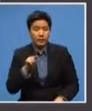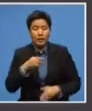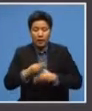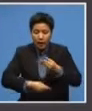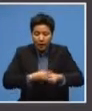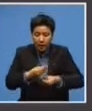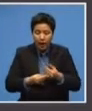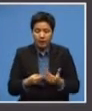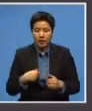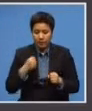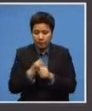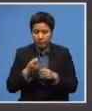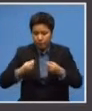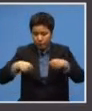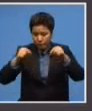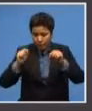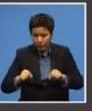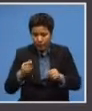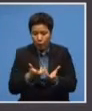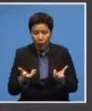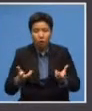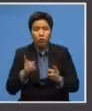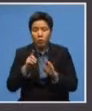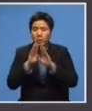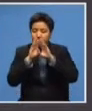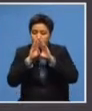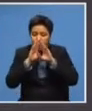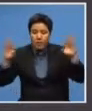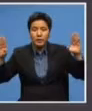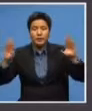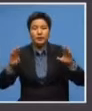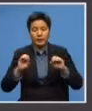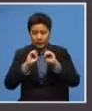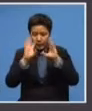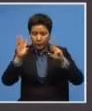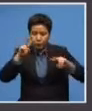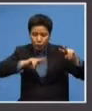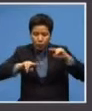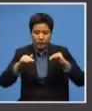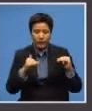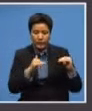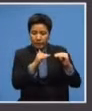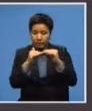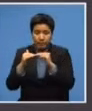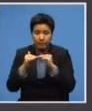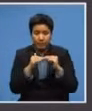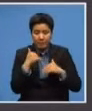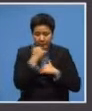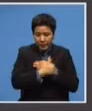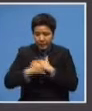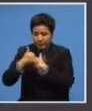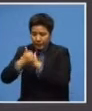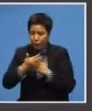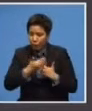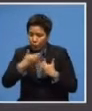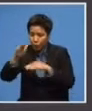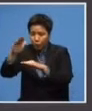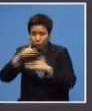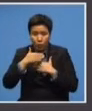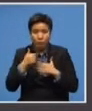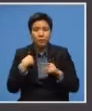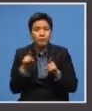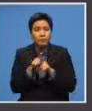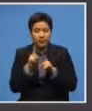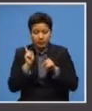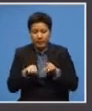ขายการทำสัญญาต่อกันก็ต้องเปิดเผยโปร่งใสมีประสิทธิภาพเป็นธรรมกับทั้งสองประเทศนะครับเราคบกับประเทศทุก